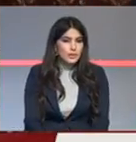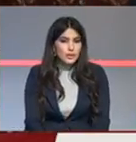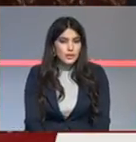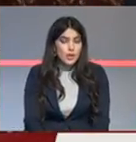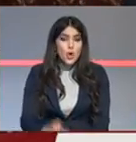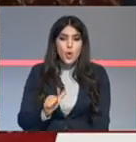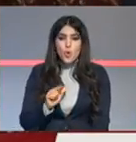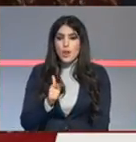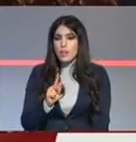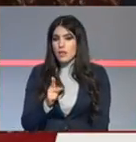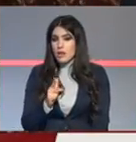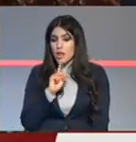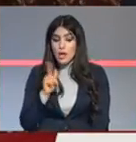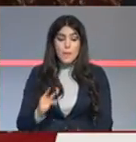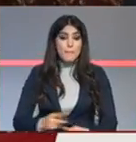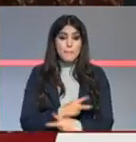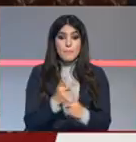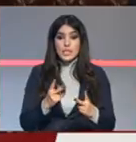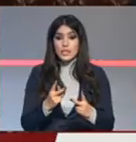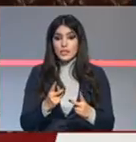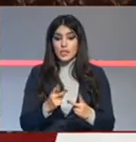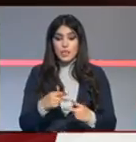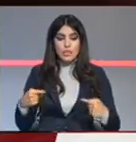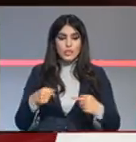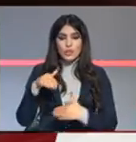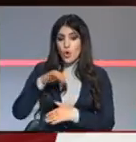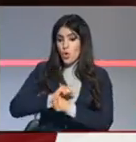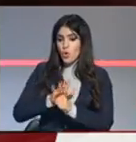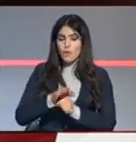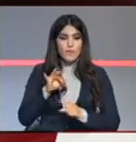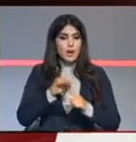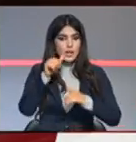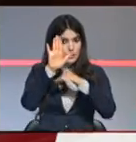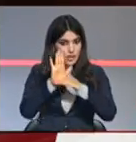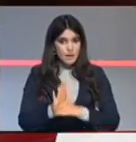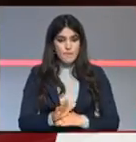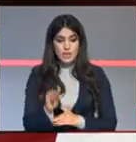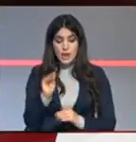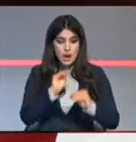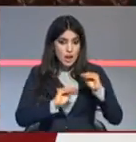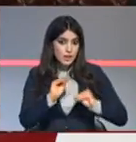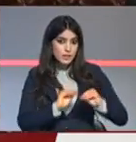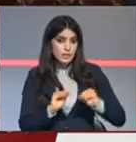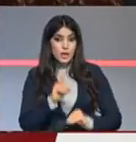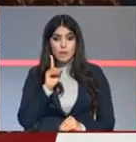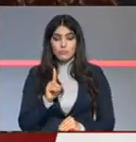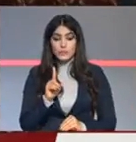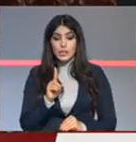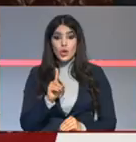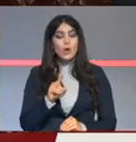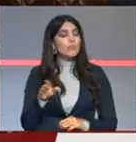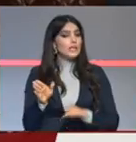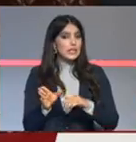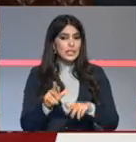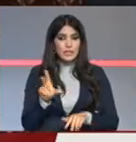والثاني والثالث لنشر منظومة التصدي للكوفيد وقاية وتقصيا وعلاجا. رأينا كيف رفعنا